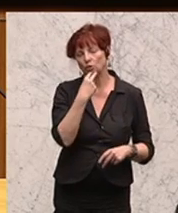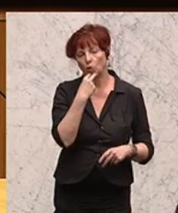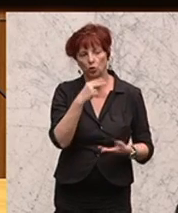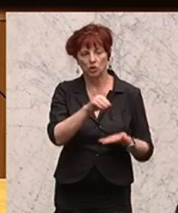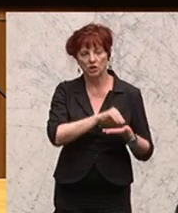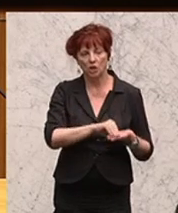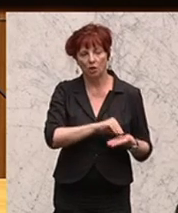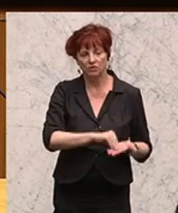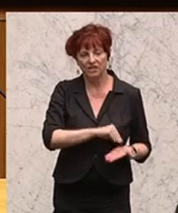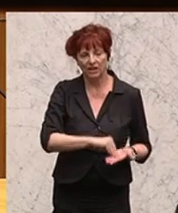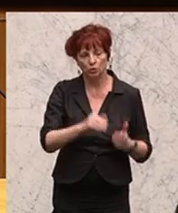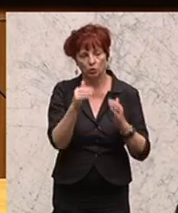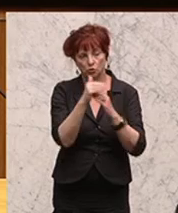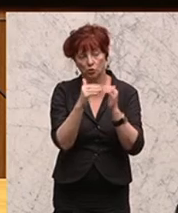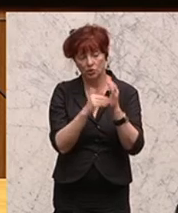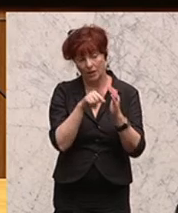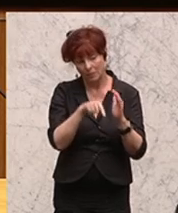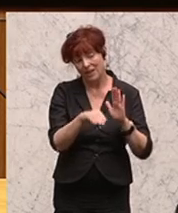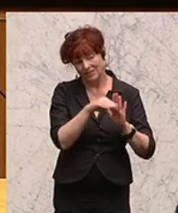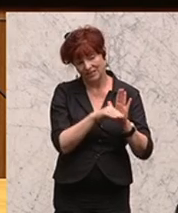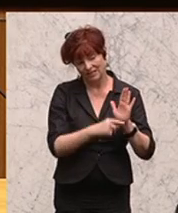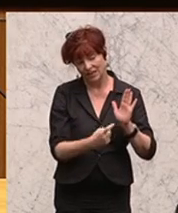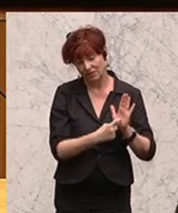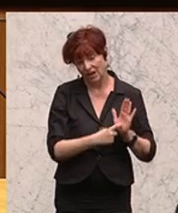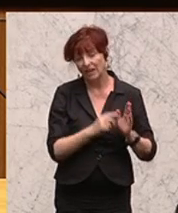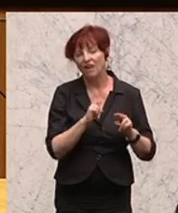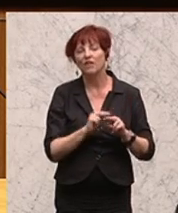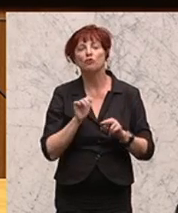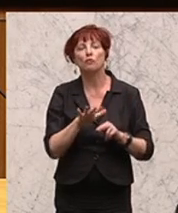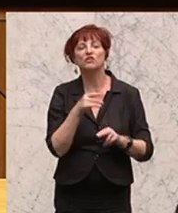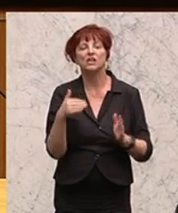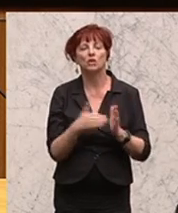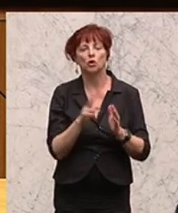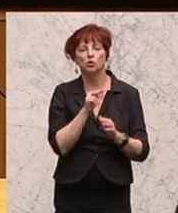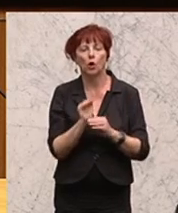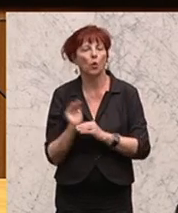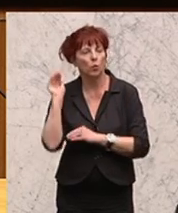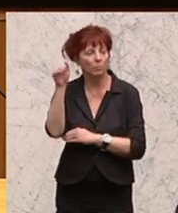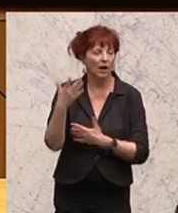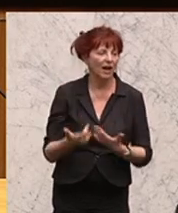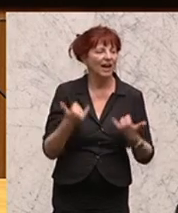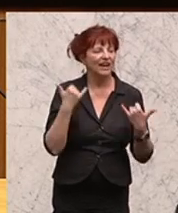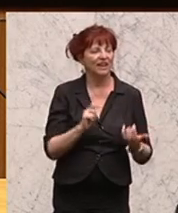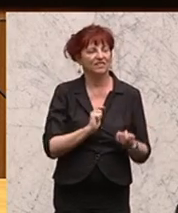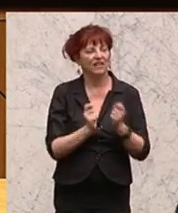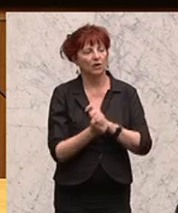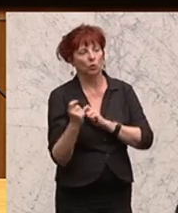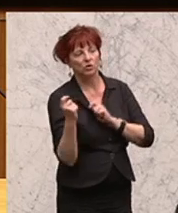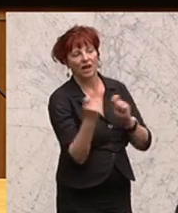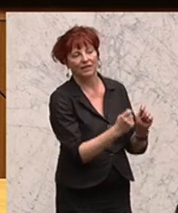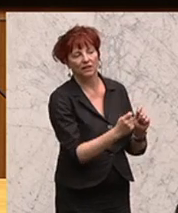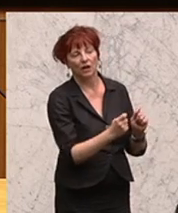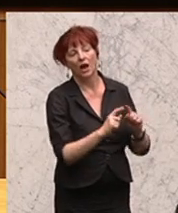Aufzeichnungssystems besteht bekanntermaßen nach diesem Gesetz ab 15.000 Euro. Im Abänderungsantrag nunmehr abgeändert, dass es